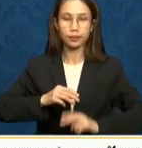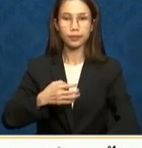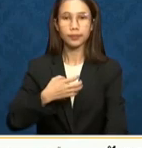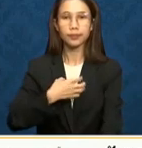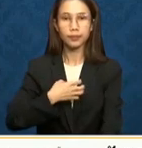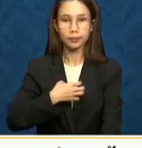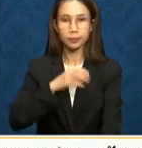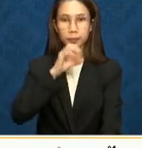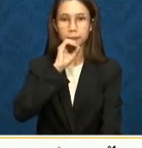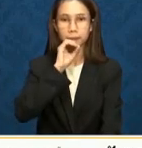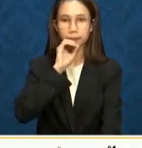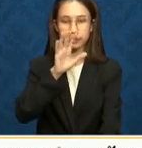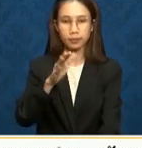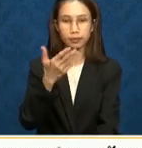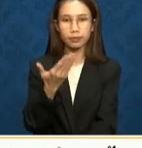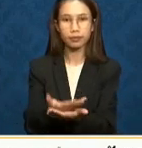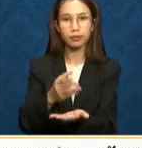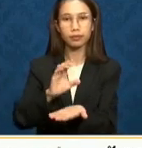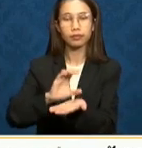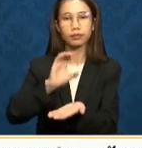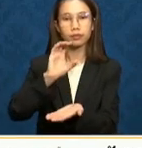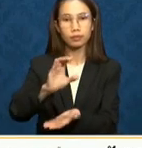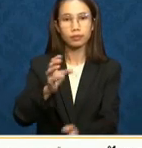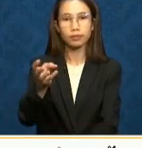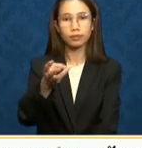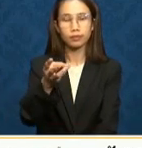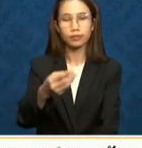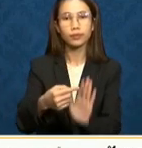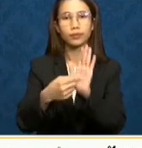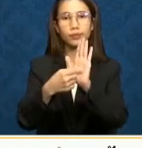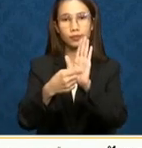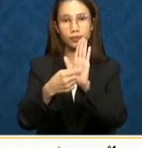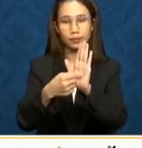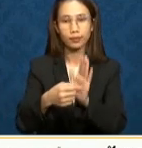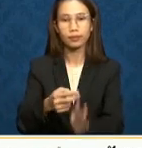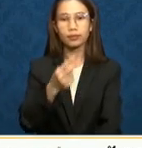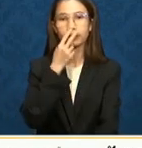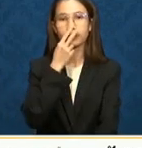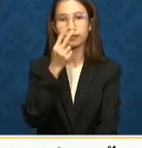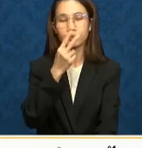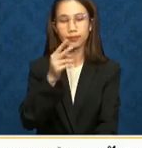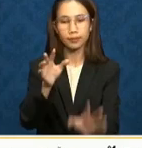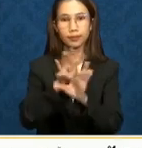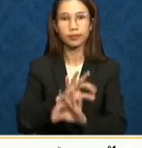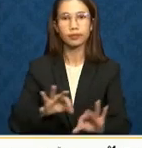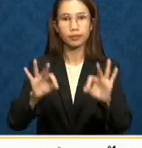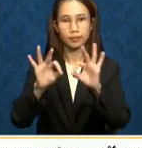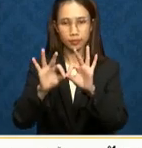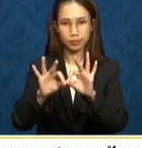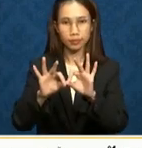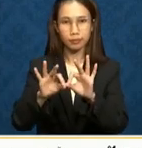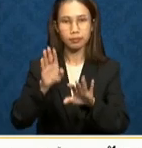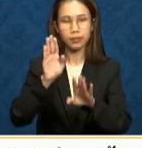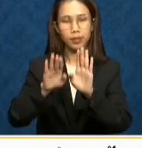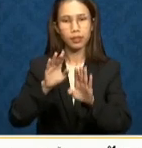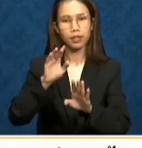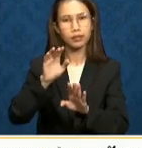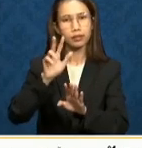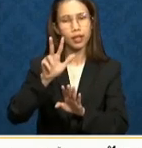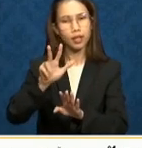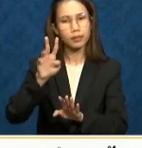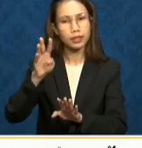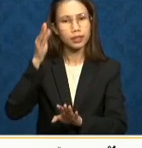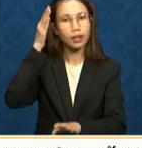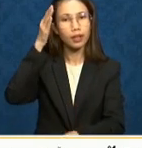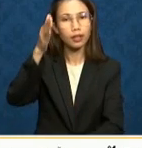จะเรียนว่างบที่เราตั้งน้อยยกตัวอย่างเช่นเรามองเห็นความสำคัญครับอย่างน้อยๆ3หรือ4เซกเตอร์ที่เราจะ